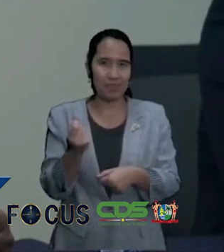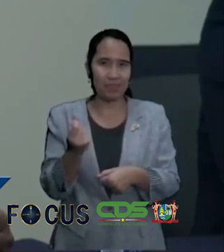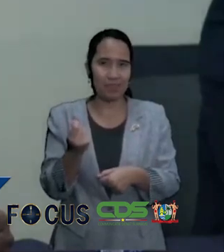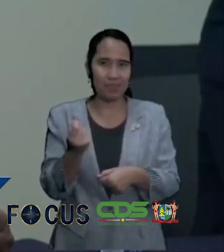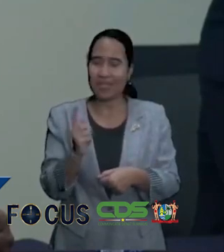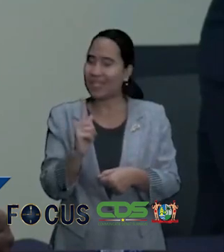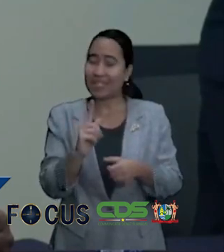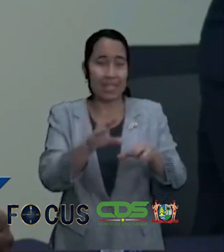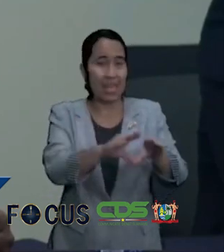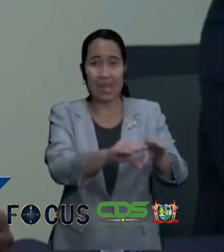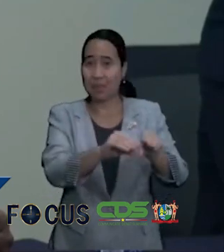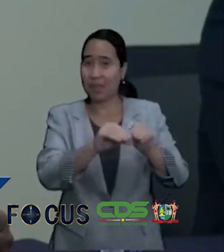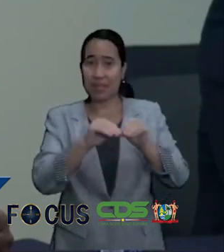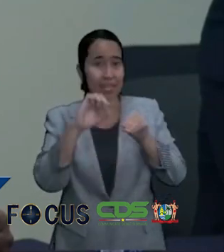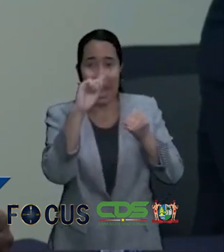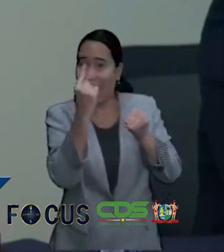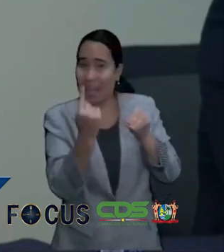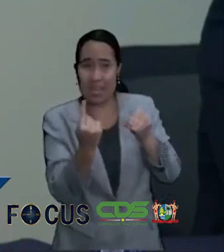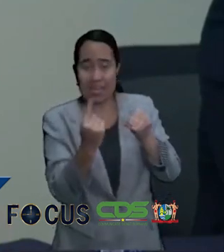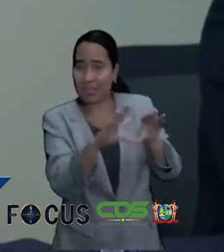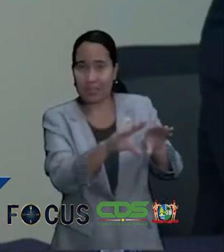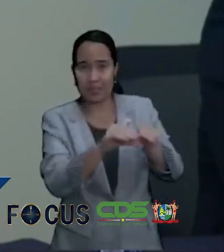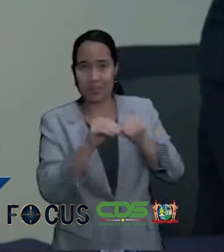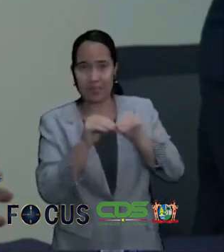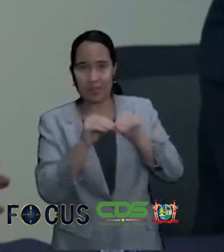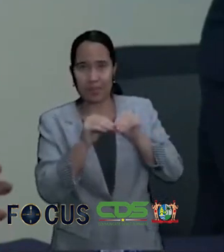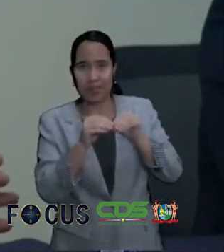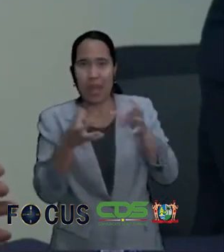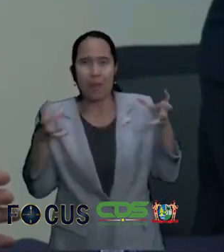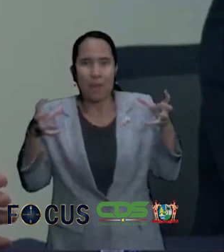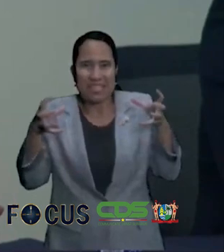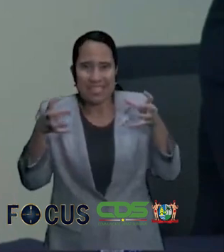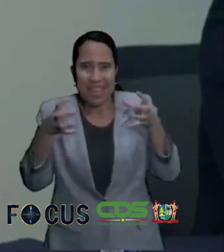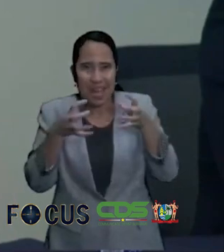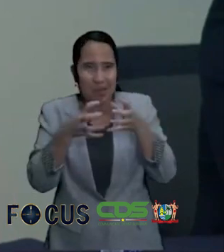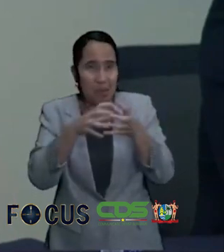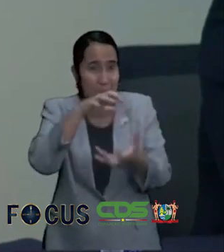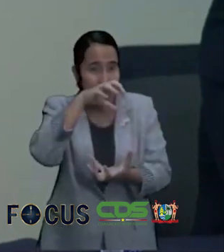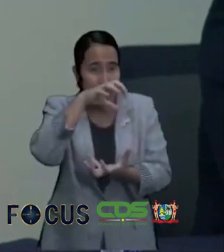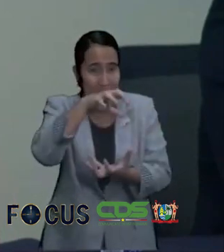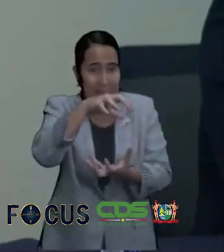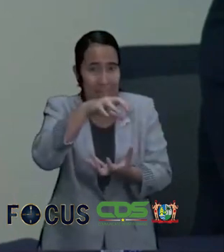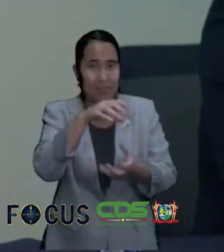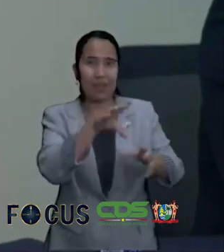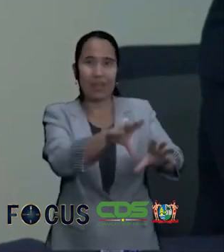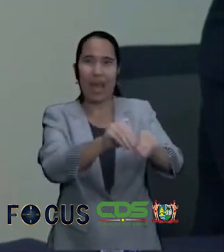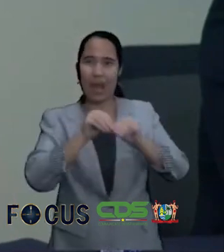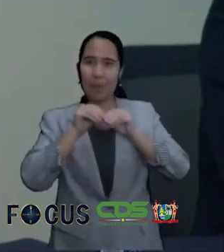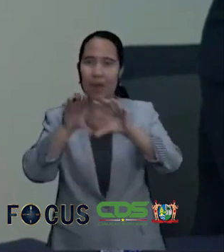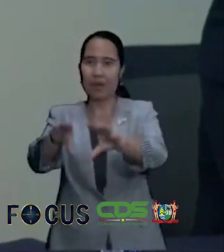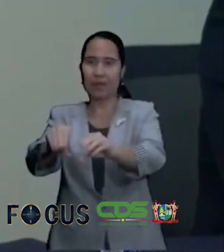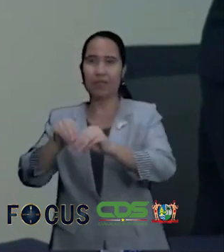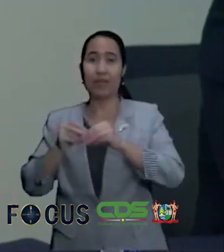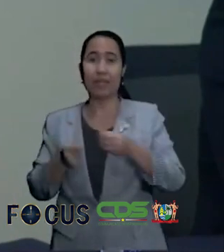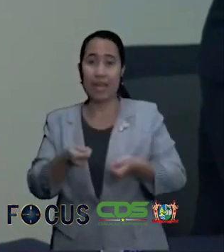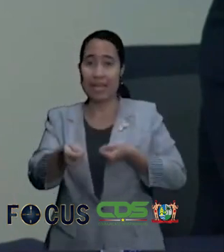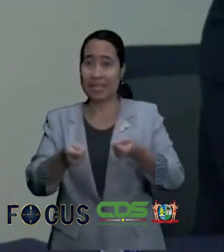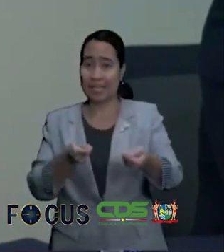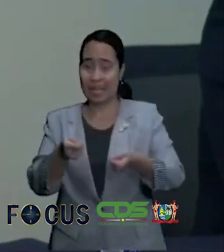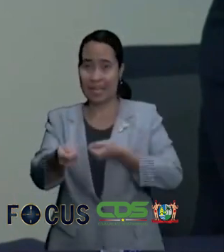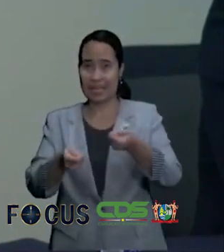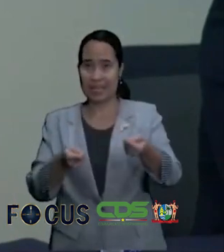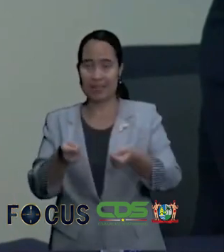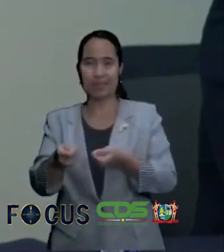is geen maatregel die op zichzelf staat. Hij past in een pakket aan maatregelen van de regering die te maken hebben